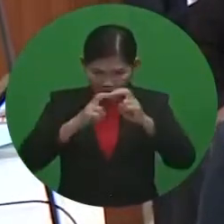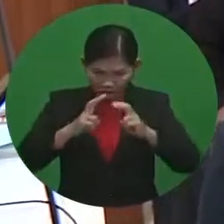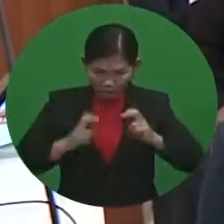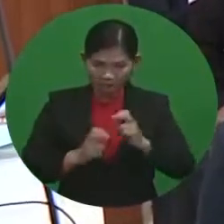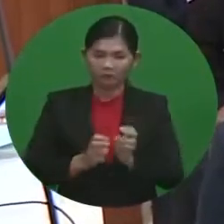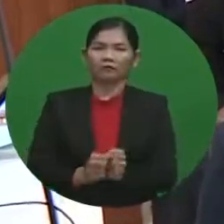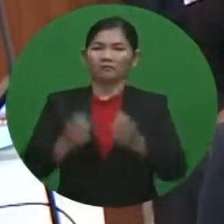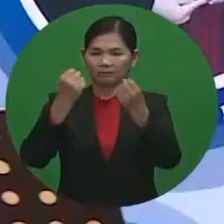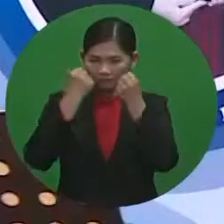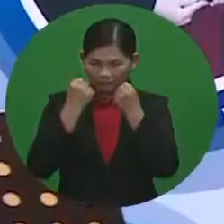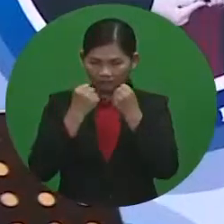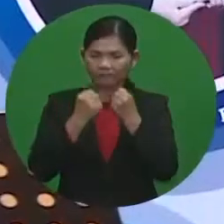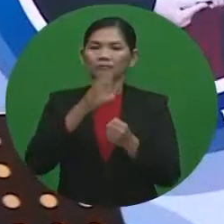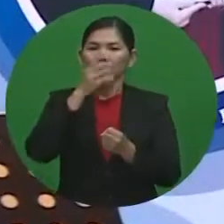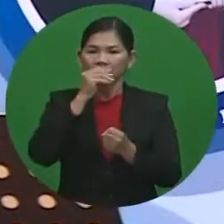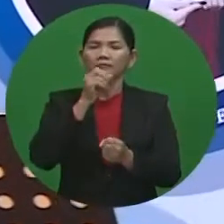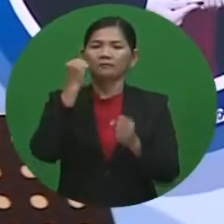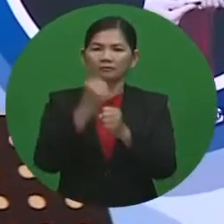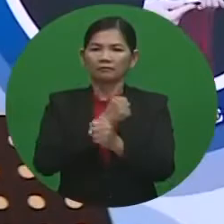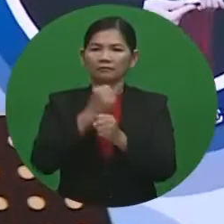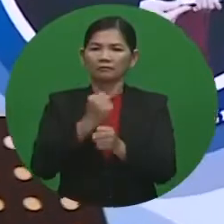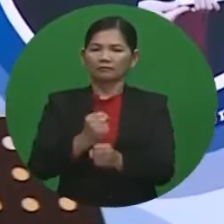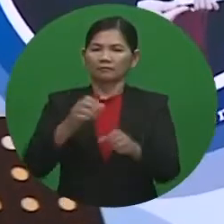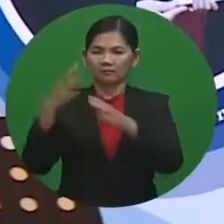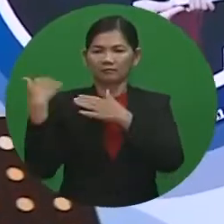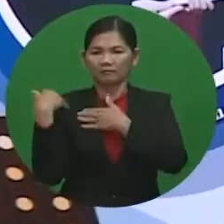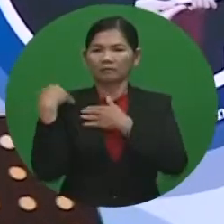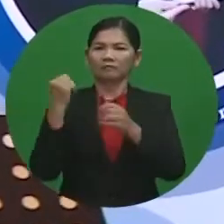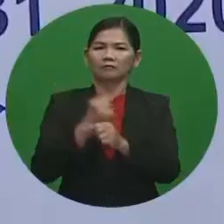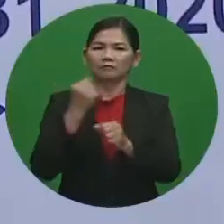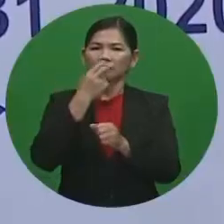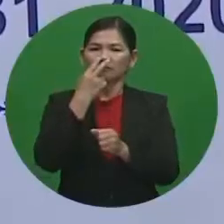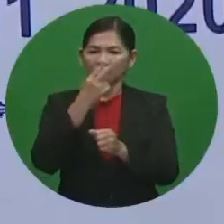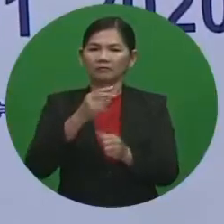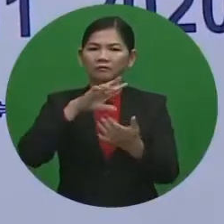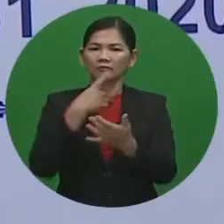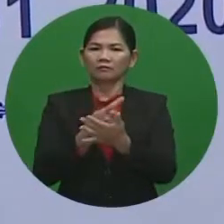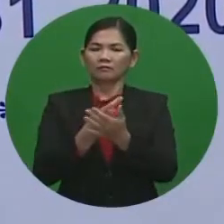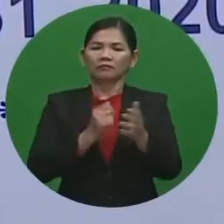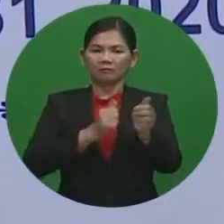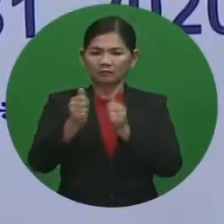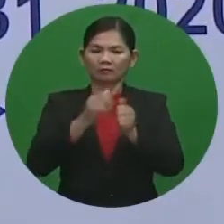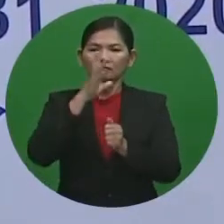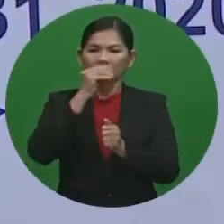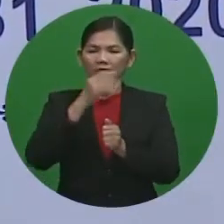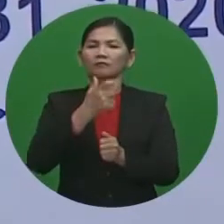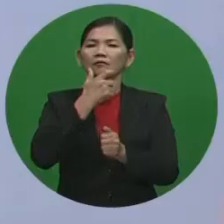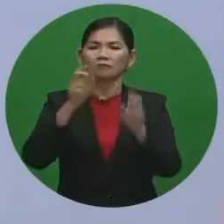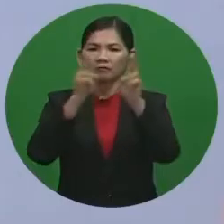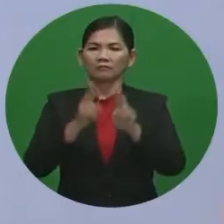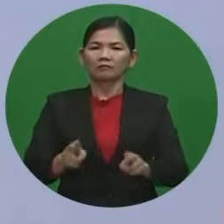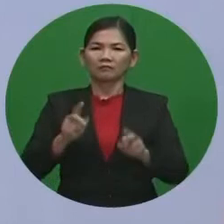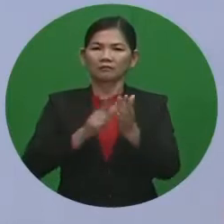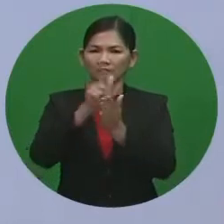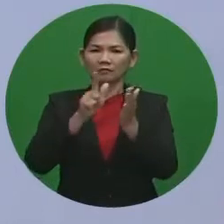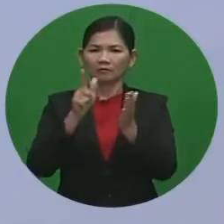មានភាពក្លាហានហ៊ានថាហ៊ានធ្វើនិងហ៊ានទទួលខុសត្រូវព្រមទាំងអាចចូលរួមប្រកួតប្រជែងនិយាយជាលក្ខណៈជាតិនិងអន្តរ